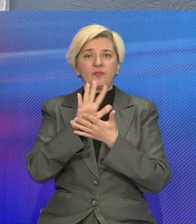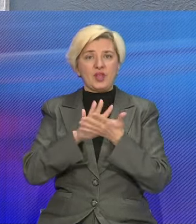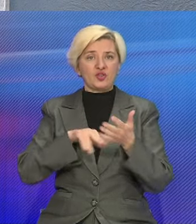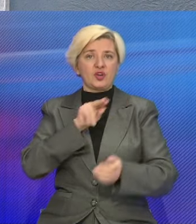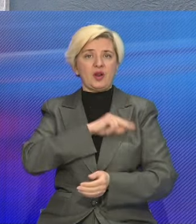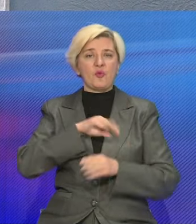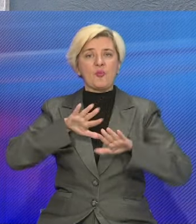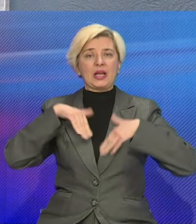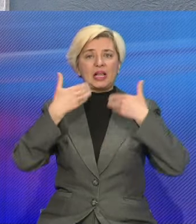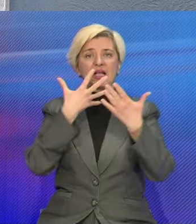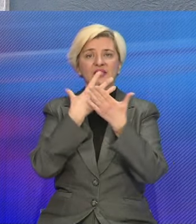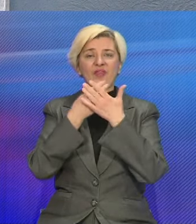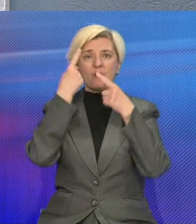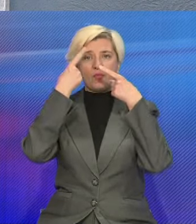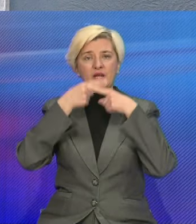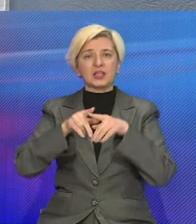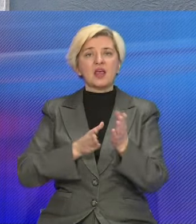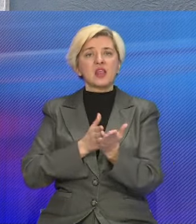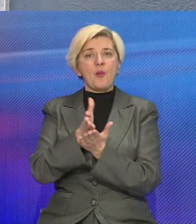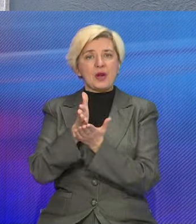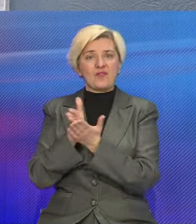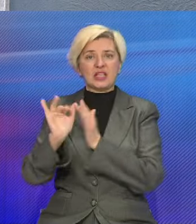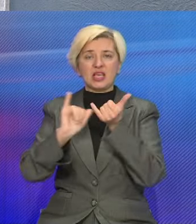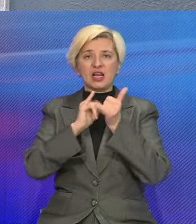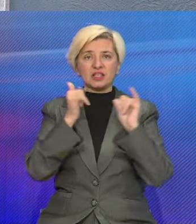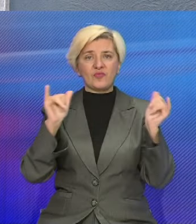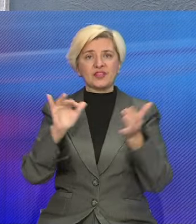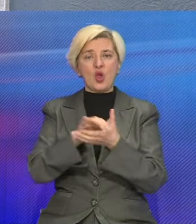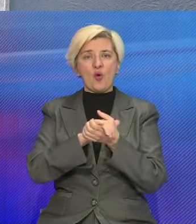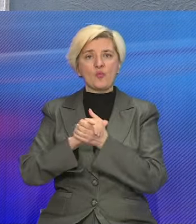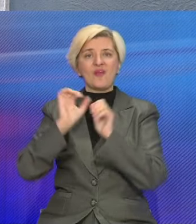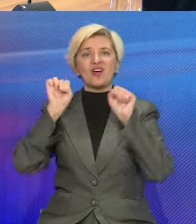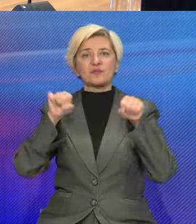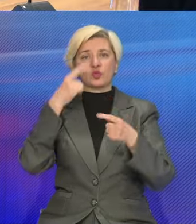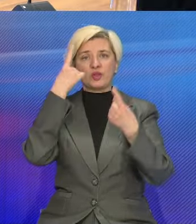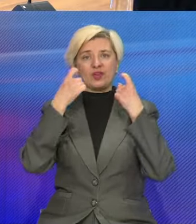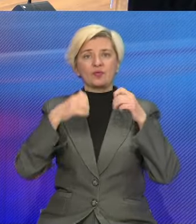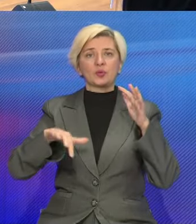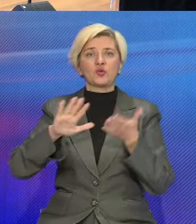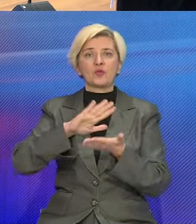проєкти в направленні розвиття об'єктства, можливо, інформаційного пространства і так далі.